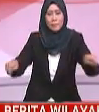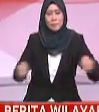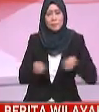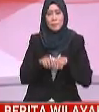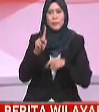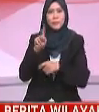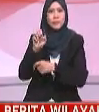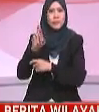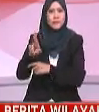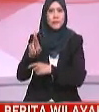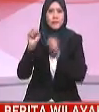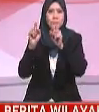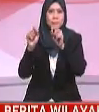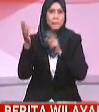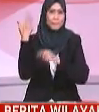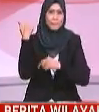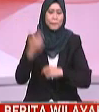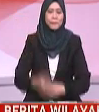lepas.